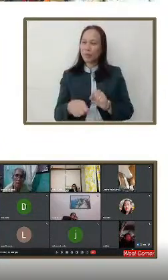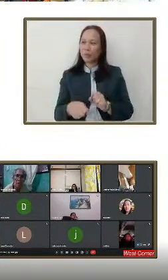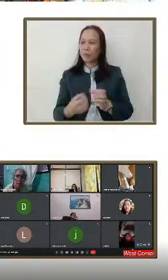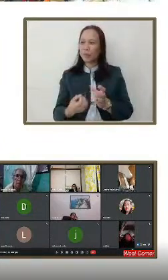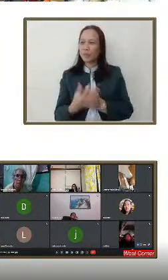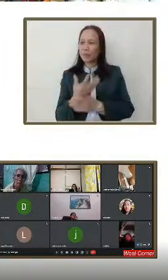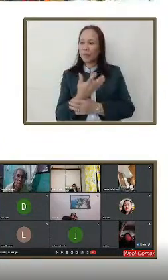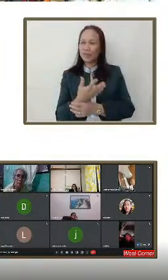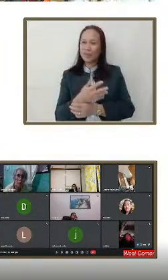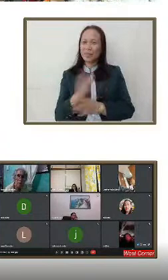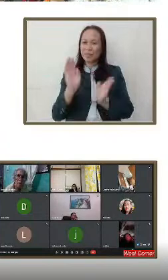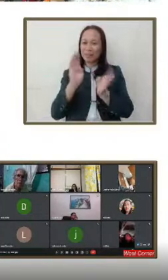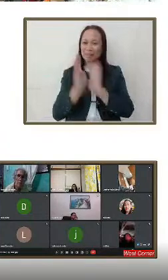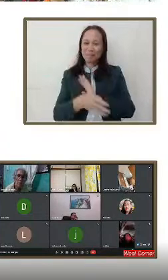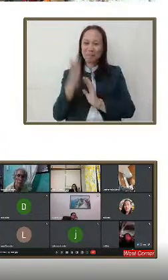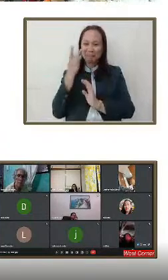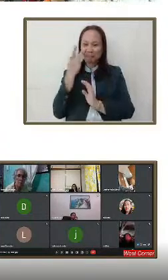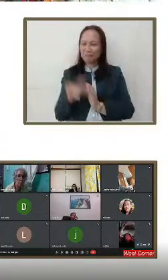Pacifica Falayfay.